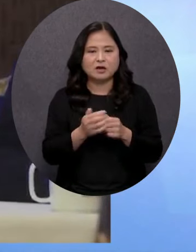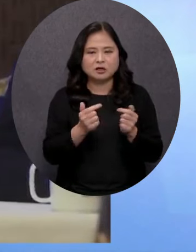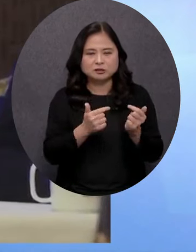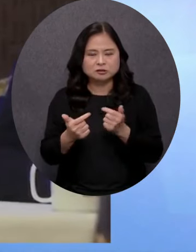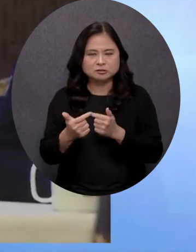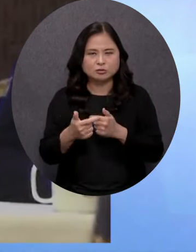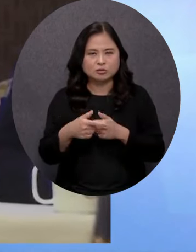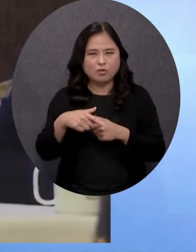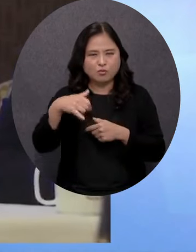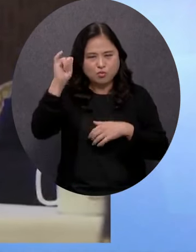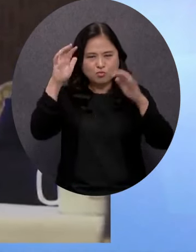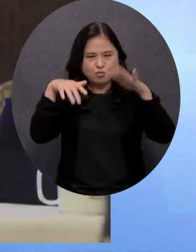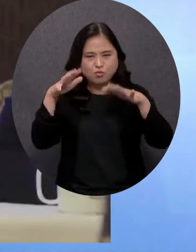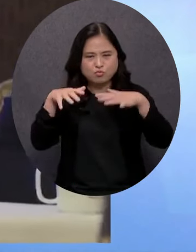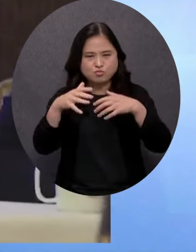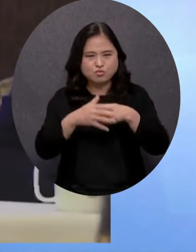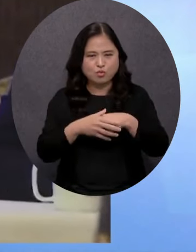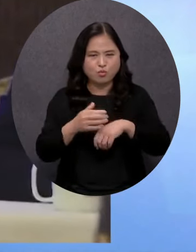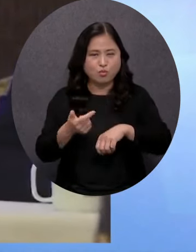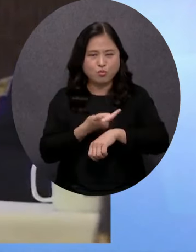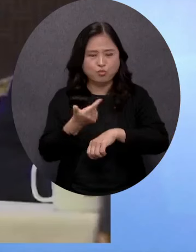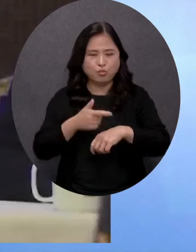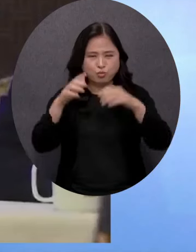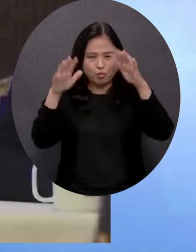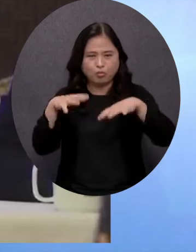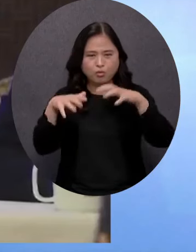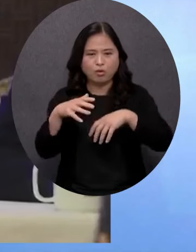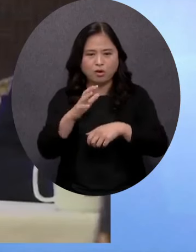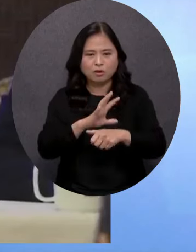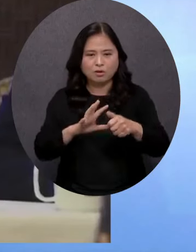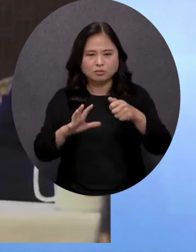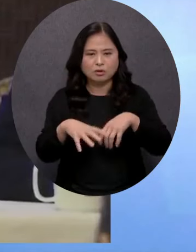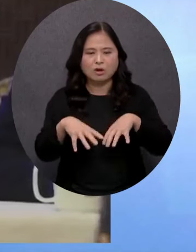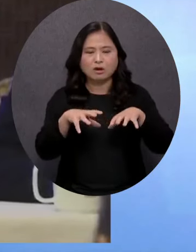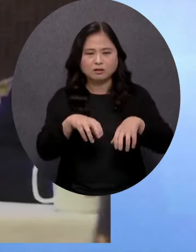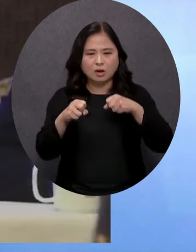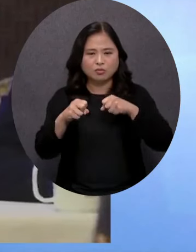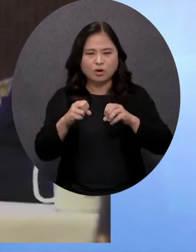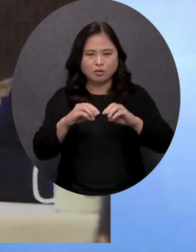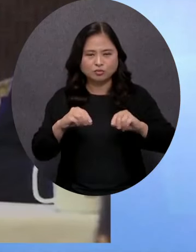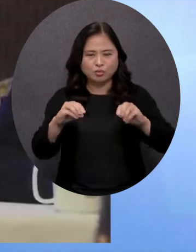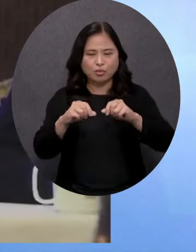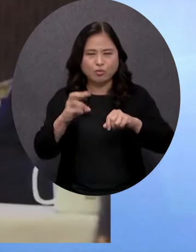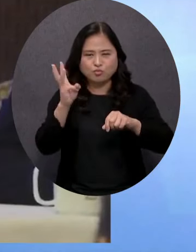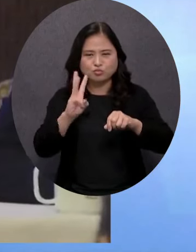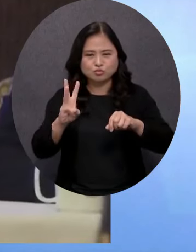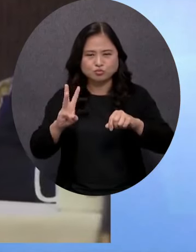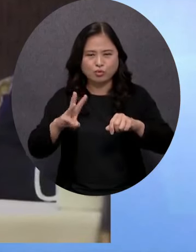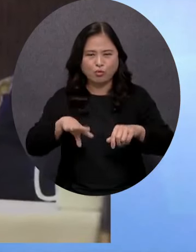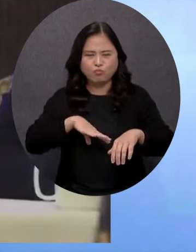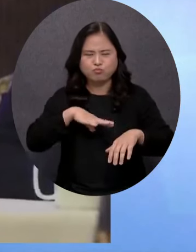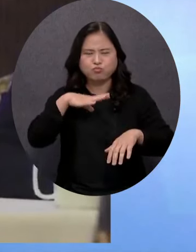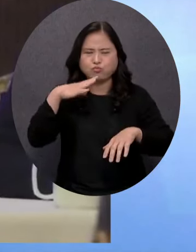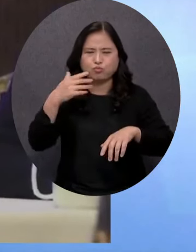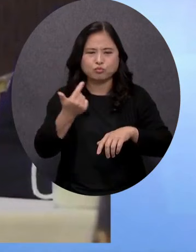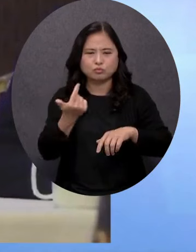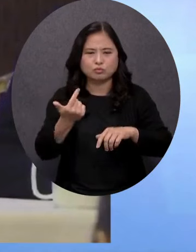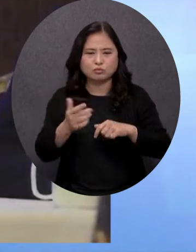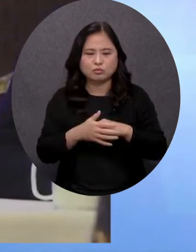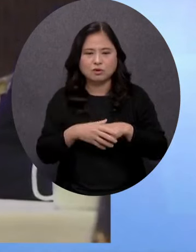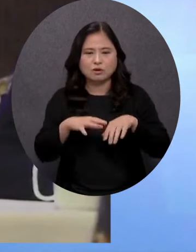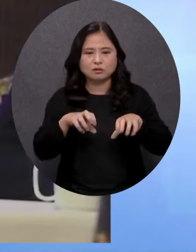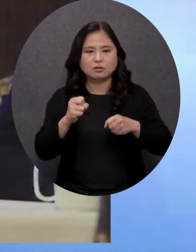降雨、长时间的强降雨，造成救援现场土样的含水的高度饱和。救